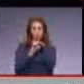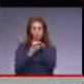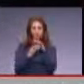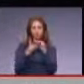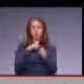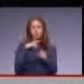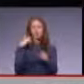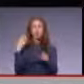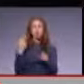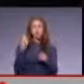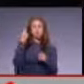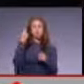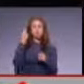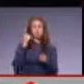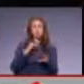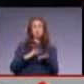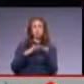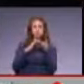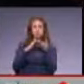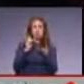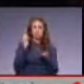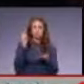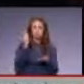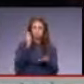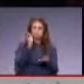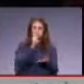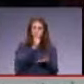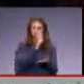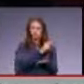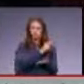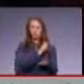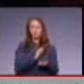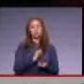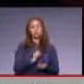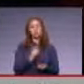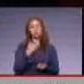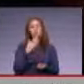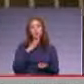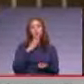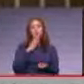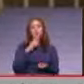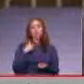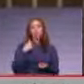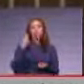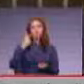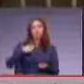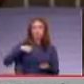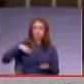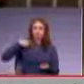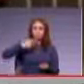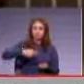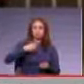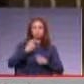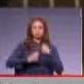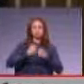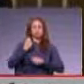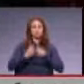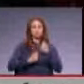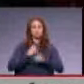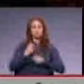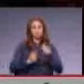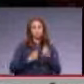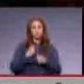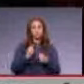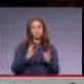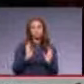شاء الله. ويعني الحمد لله كل ده بفضل الله ومجهود ذاتي. ان شاء الله ان شاء الله ان شاء